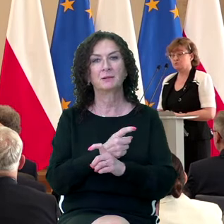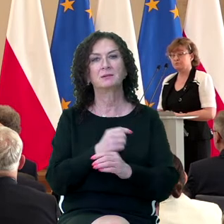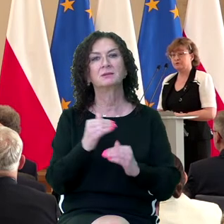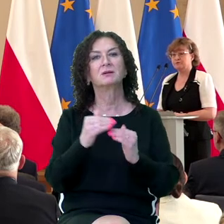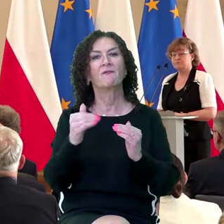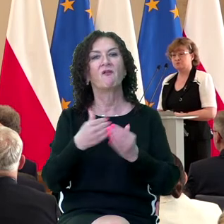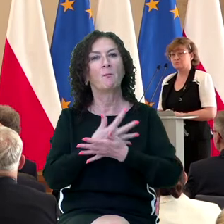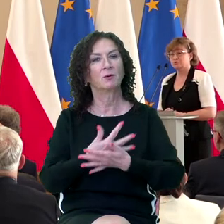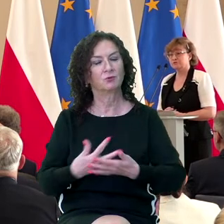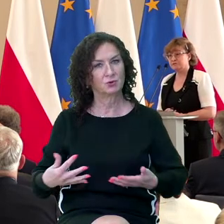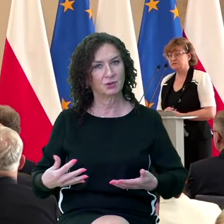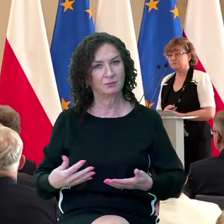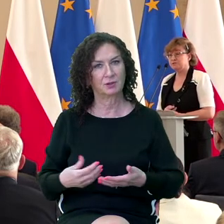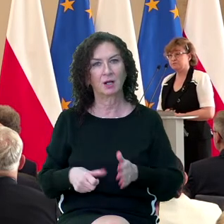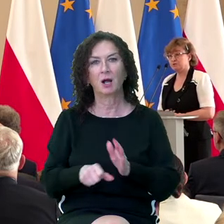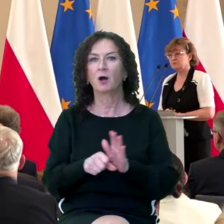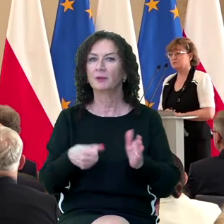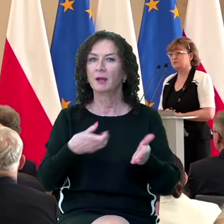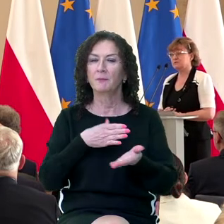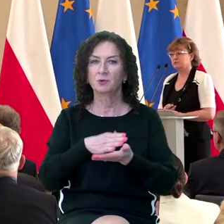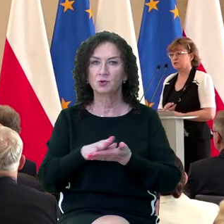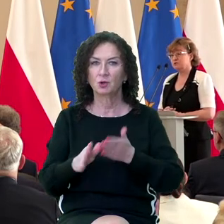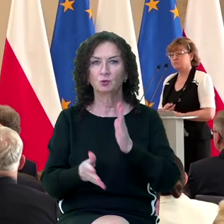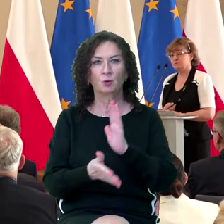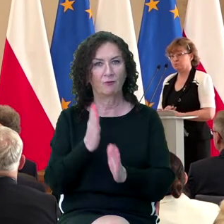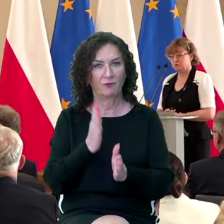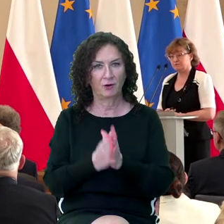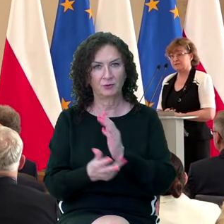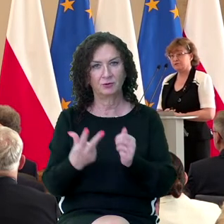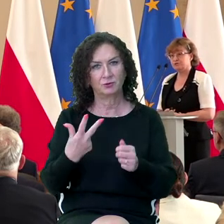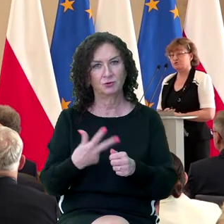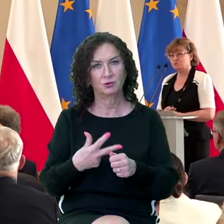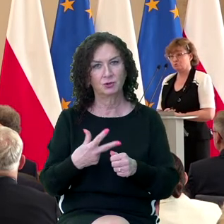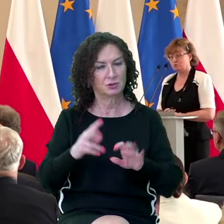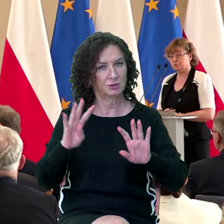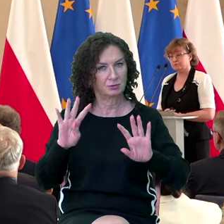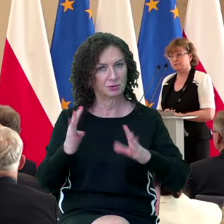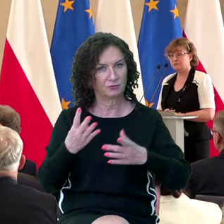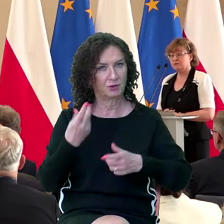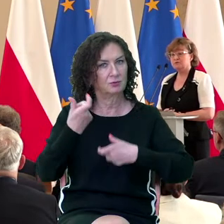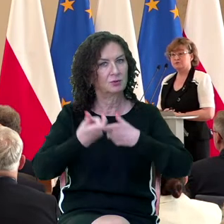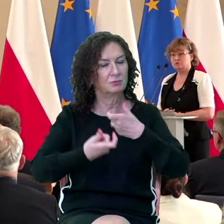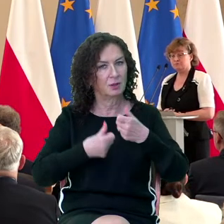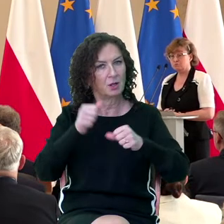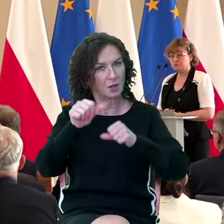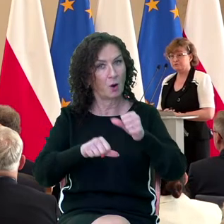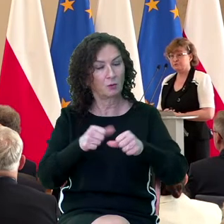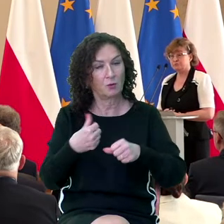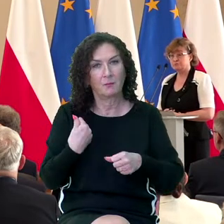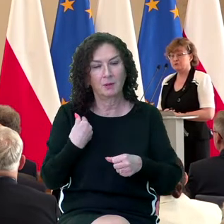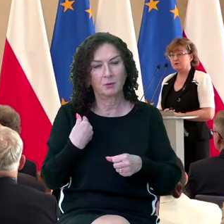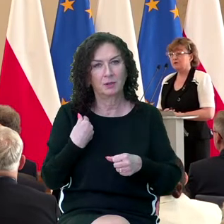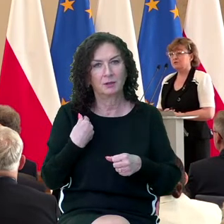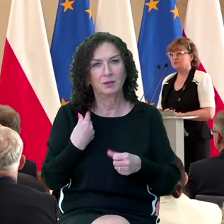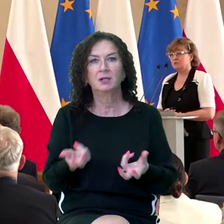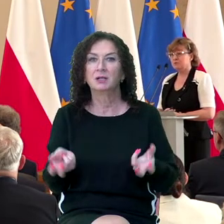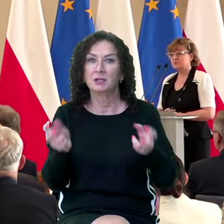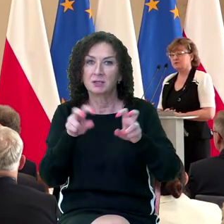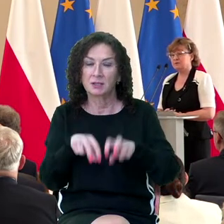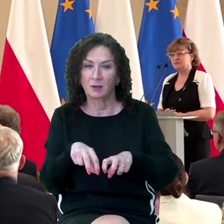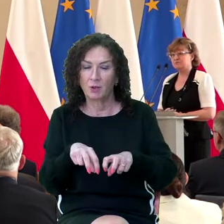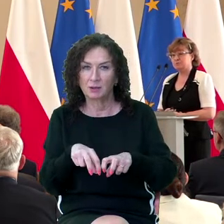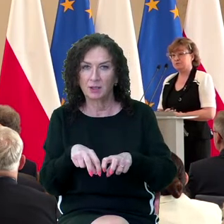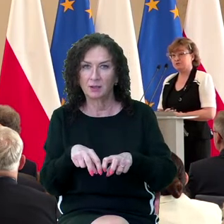początku wojny w roku 1939 zaczęliśmy budować struktury tylko w ukryciu. I to